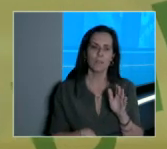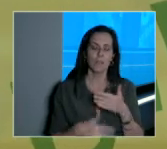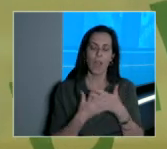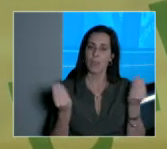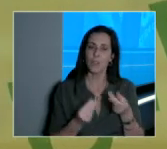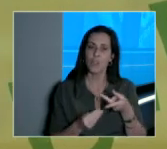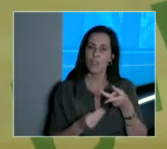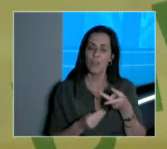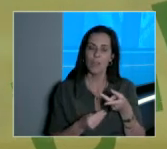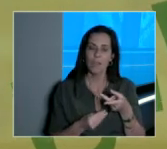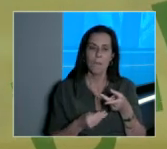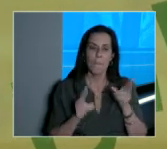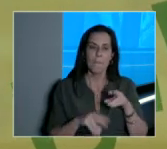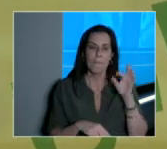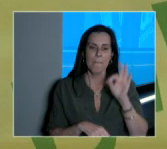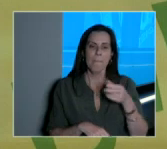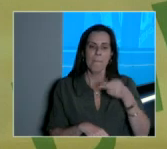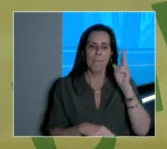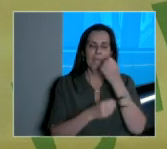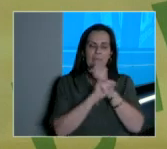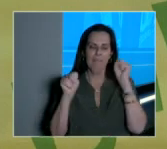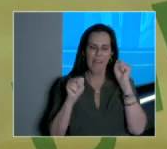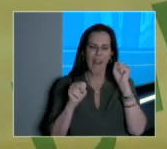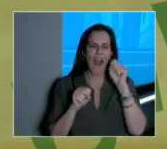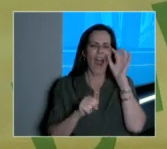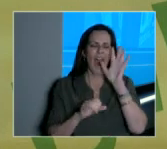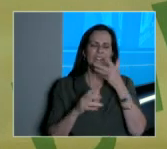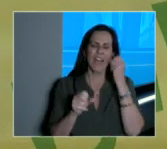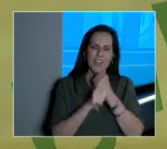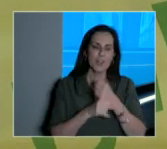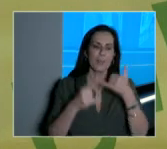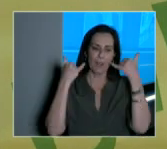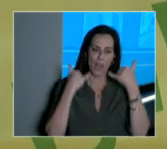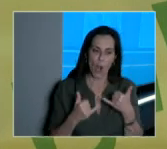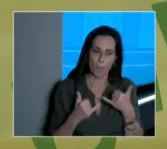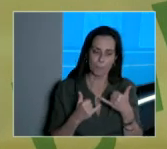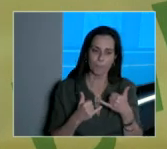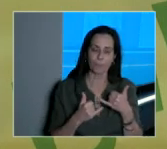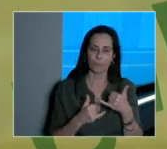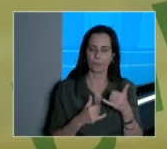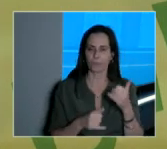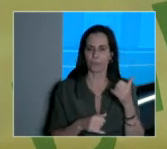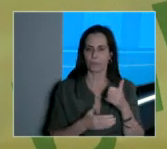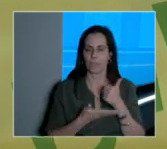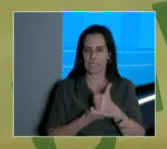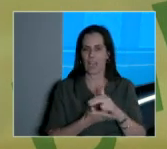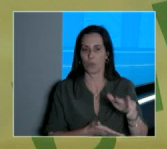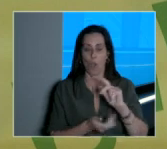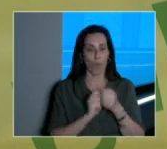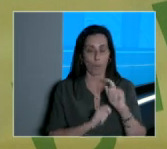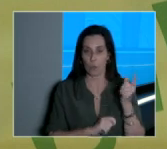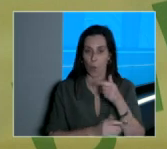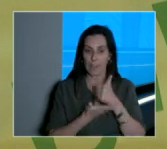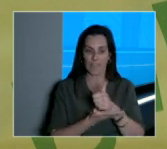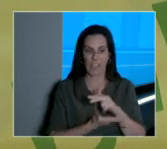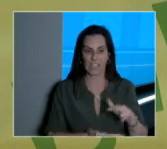דבר שיכול לפגוע יותר בדמוקרטיה ממה שעושים היום לנבחרי הציבור. בעצם הופכים את כל